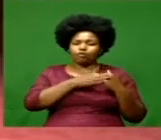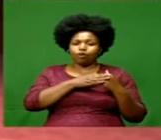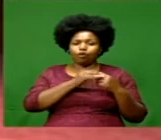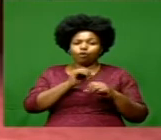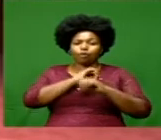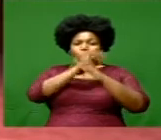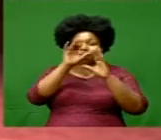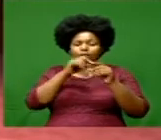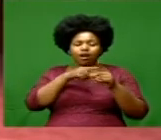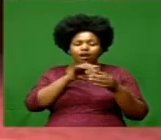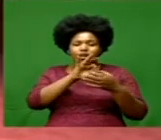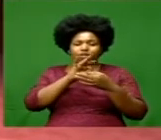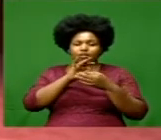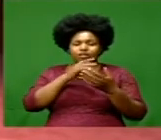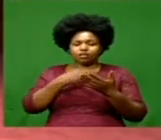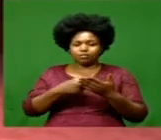di wane sile mbigo